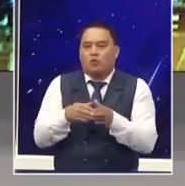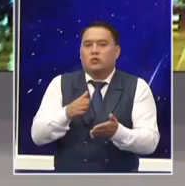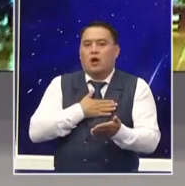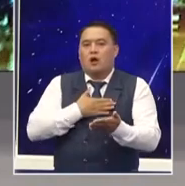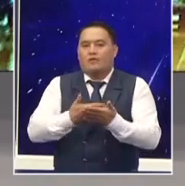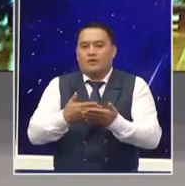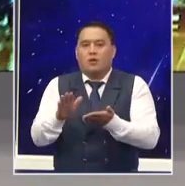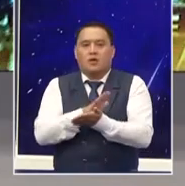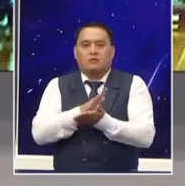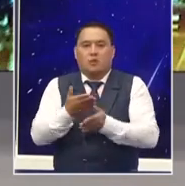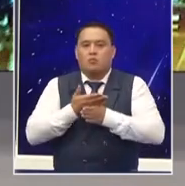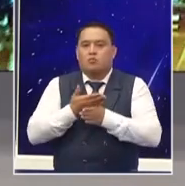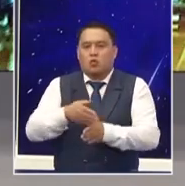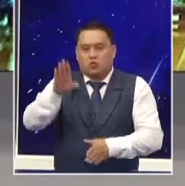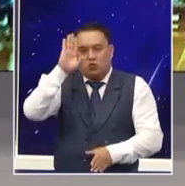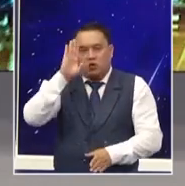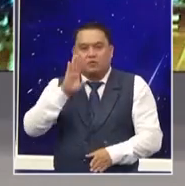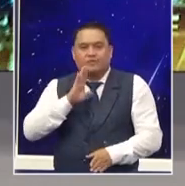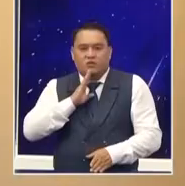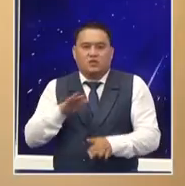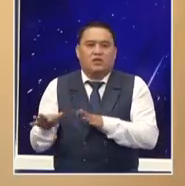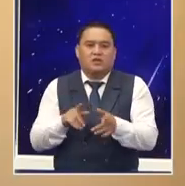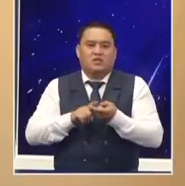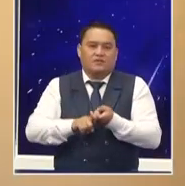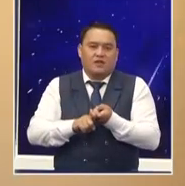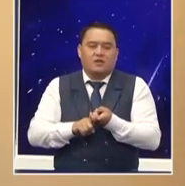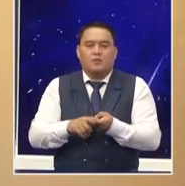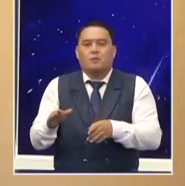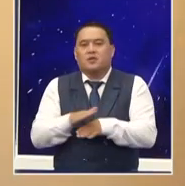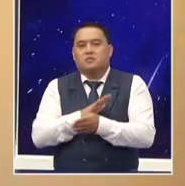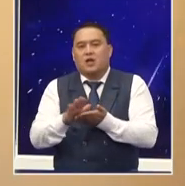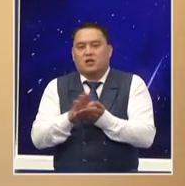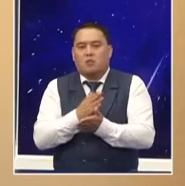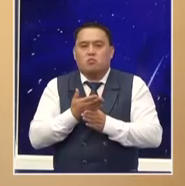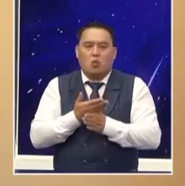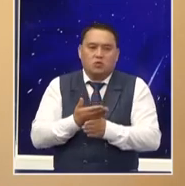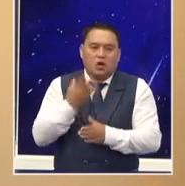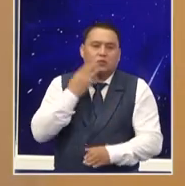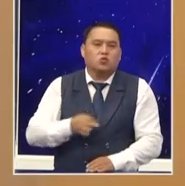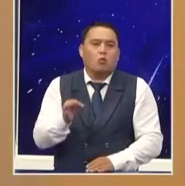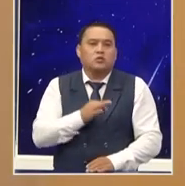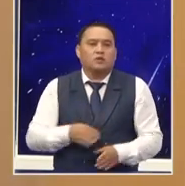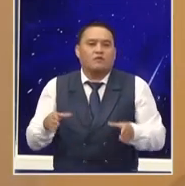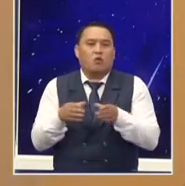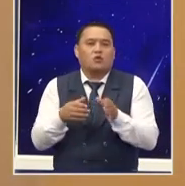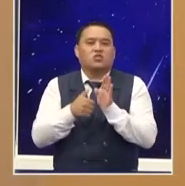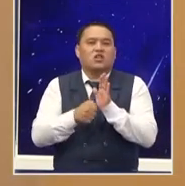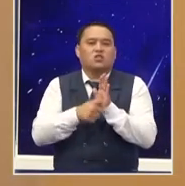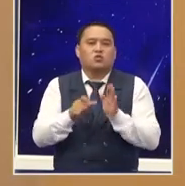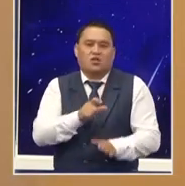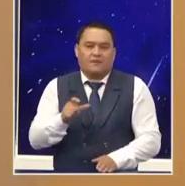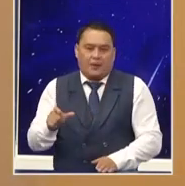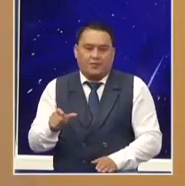более 4000 юношей и девушек страны, чья деятельность связана с волонтерством. В Алматинской области фонд объединил порядка 600